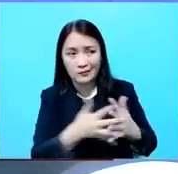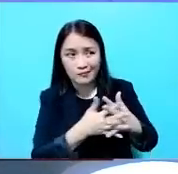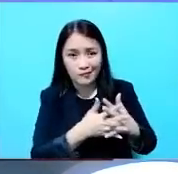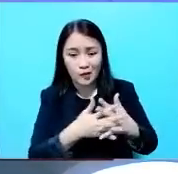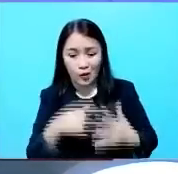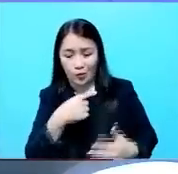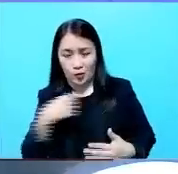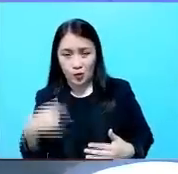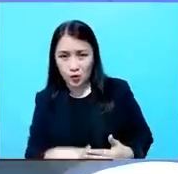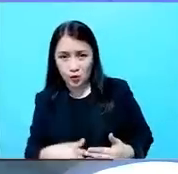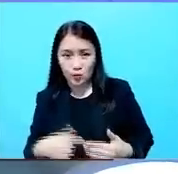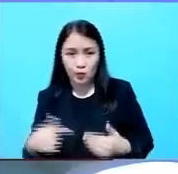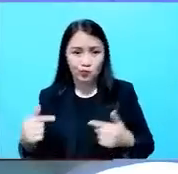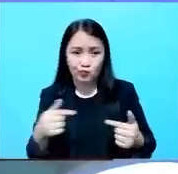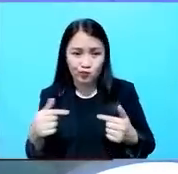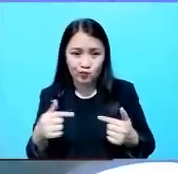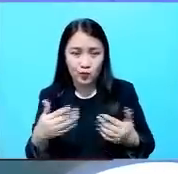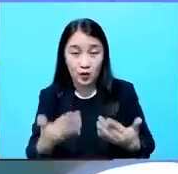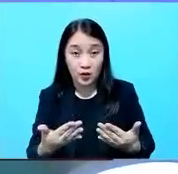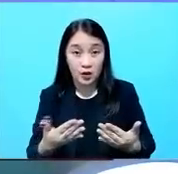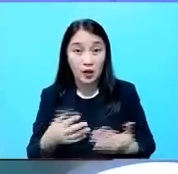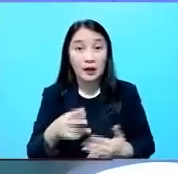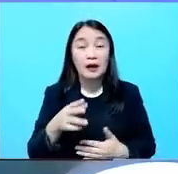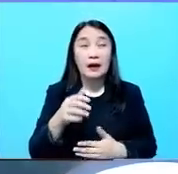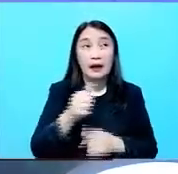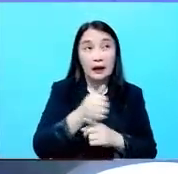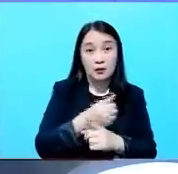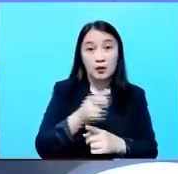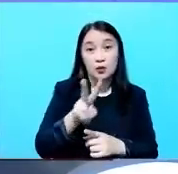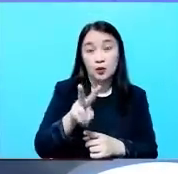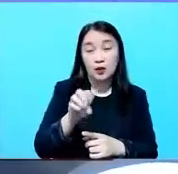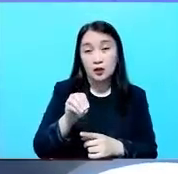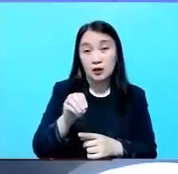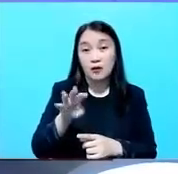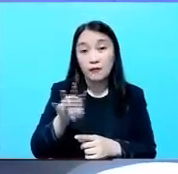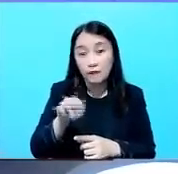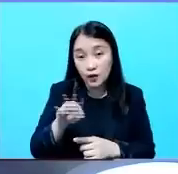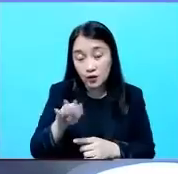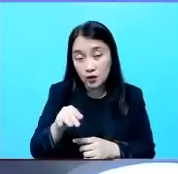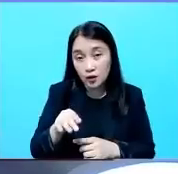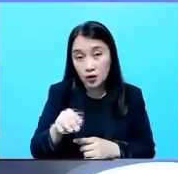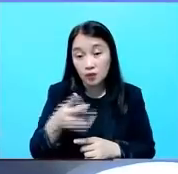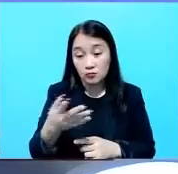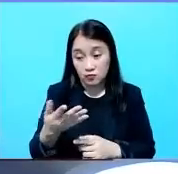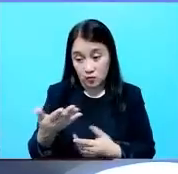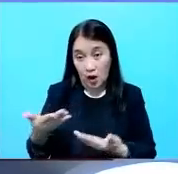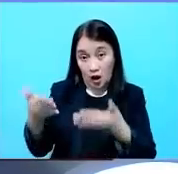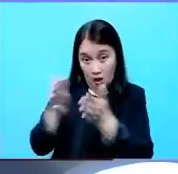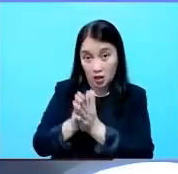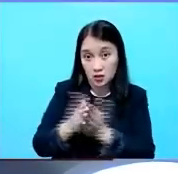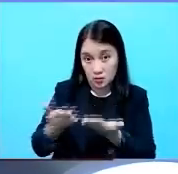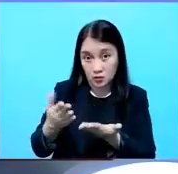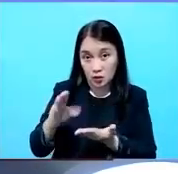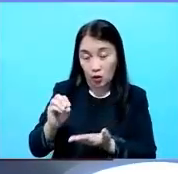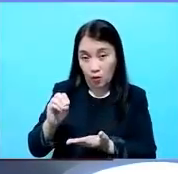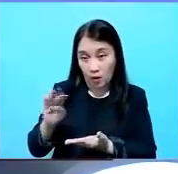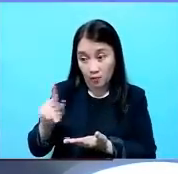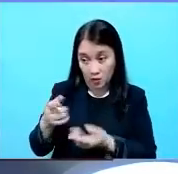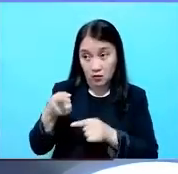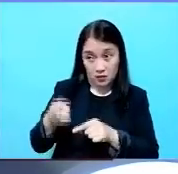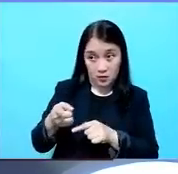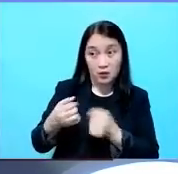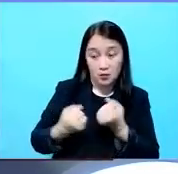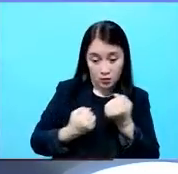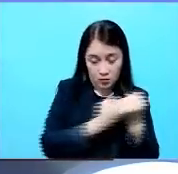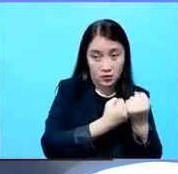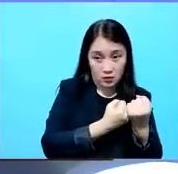noong April 2014, diretsahan po siyang tinanong kung sasaklolo ba ang US sa Pilipinas kung aatake ng China ang pwersa